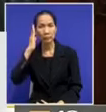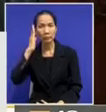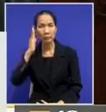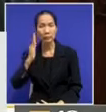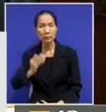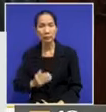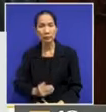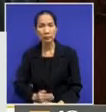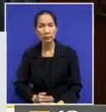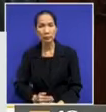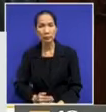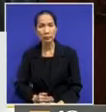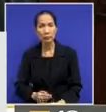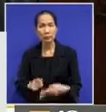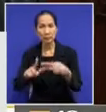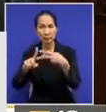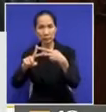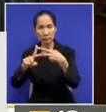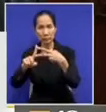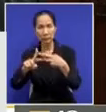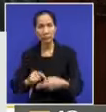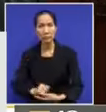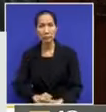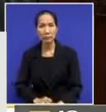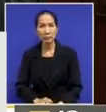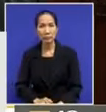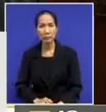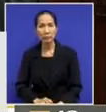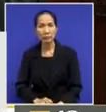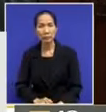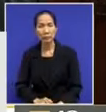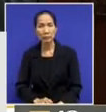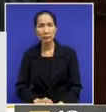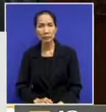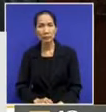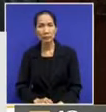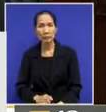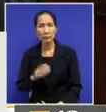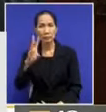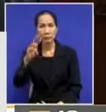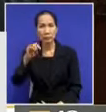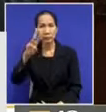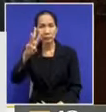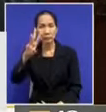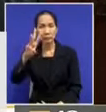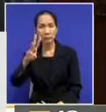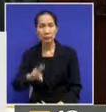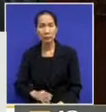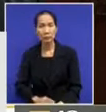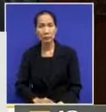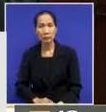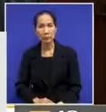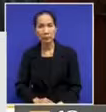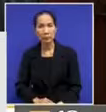สุริน นายธนาธรจึงรุ่งเรืองกิจครับ 66นายจริน